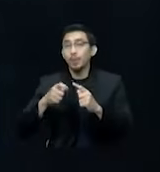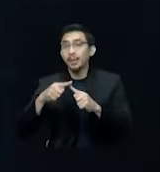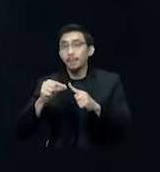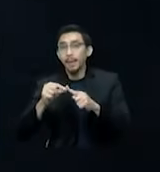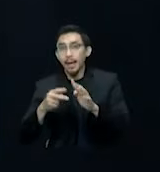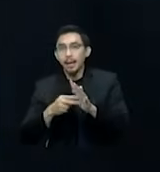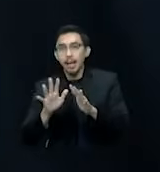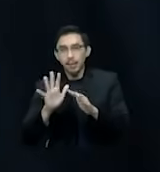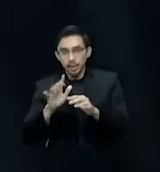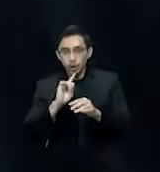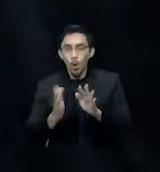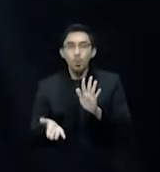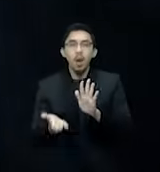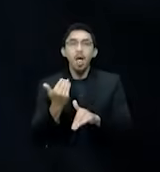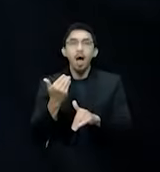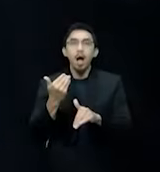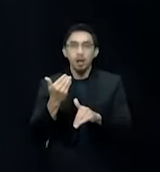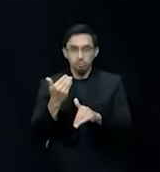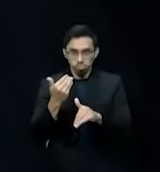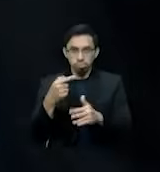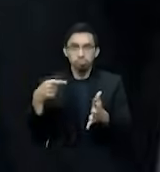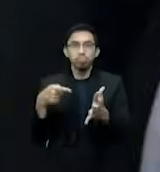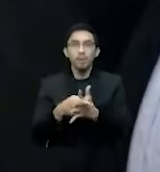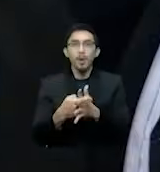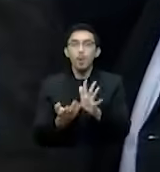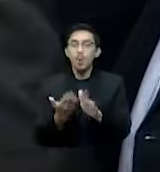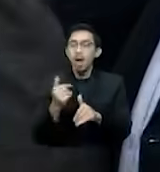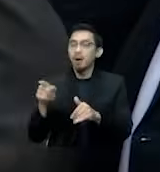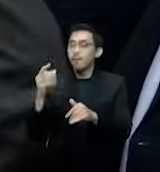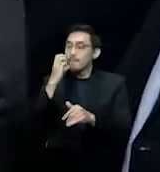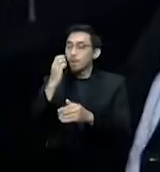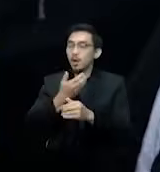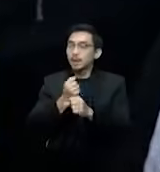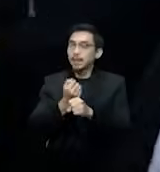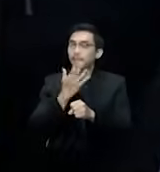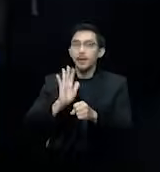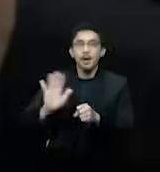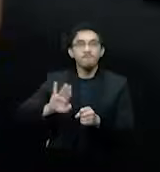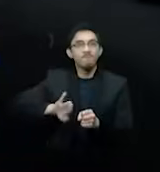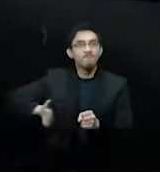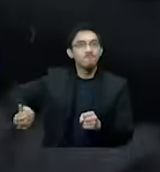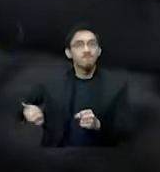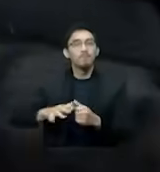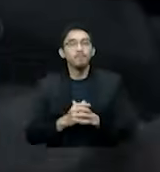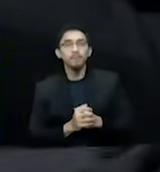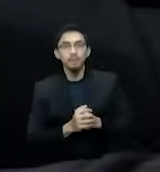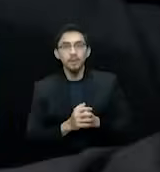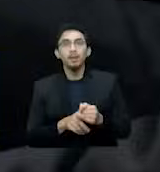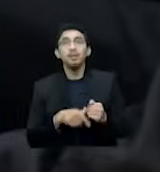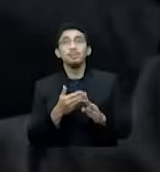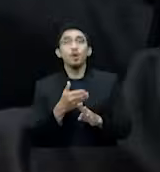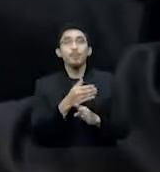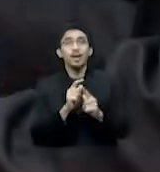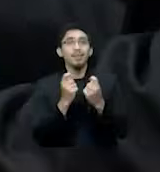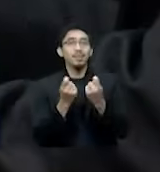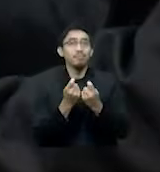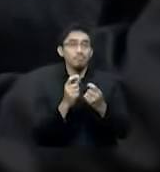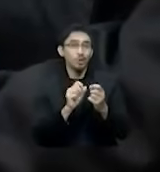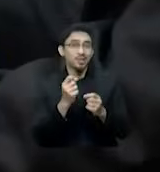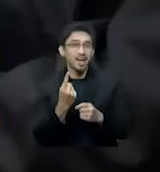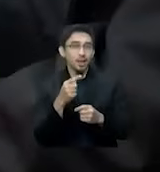diadakan pemilu ulang tanpa Prabowo Gibran. Sebelumnya, tim hukum Paslon 01 Anies Muhaimin juga